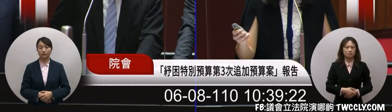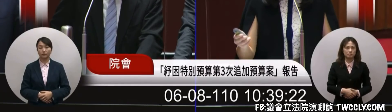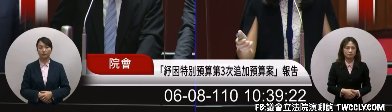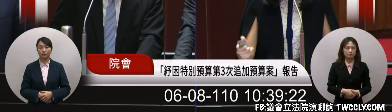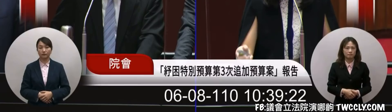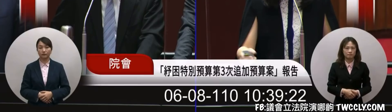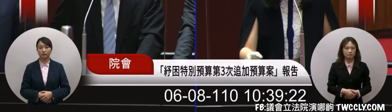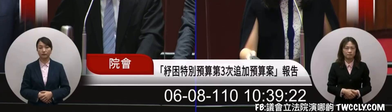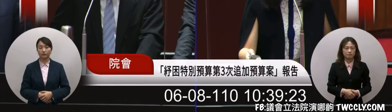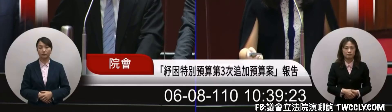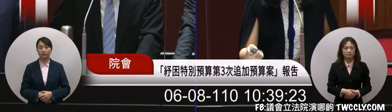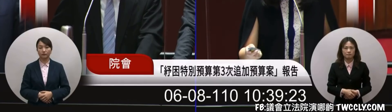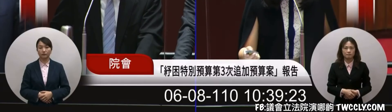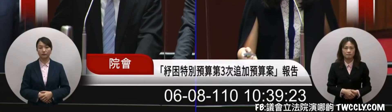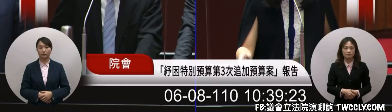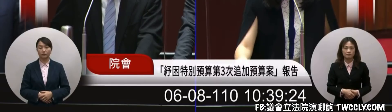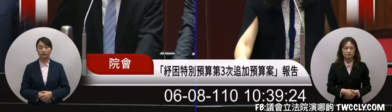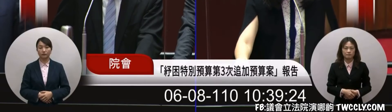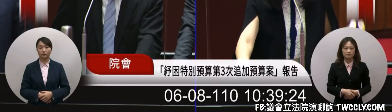哈、哦，我们的这个